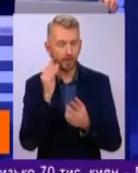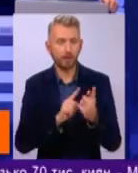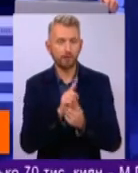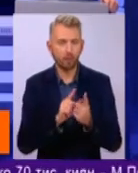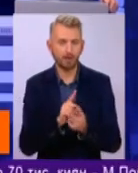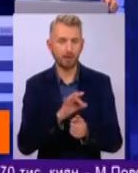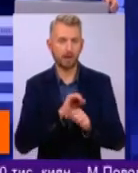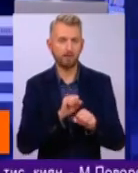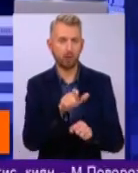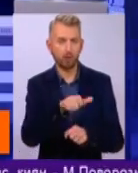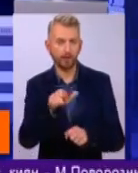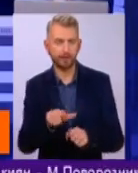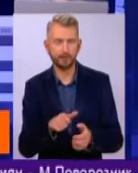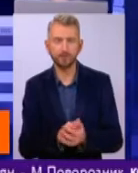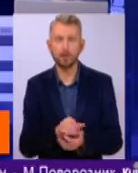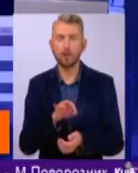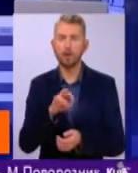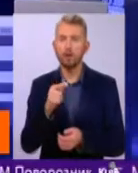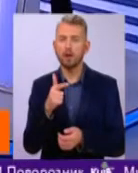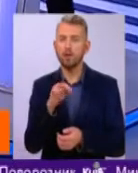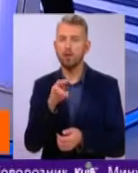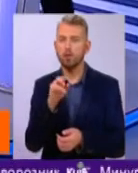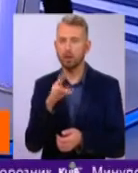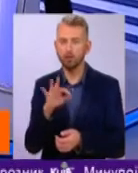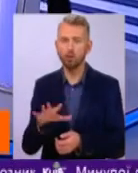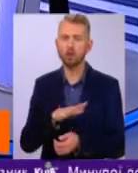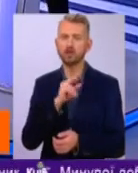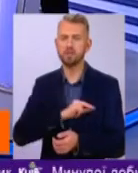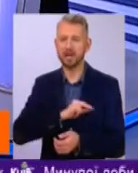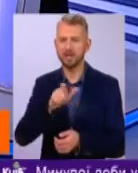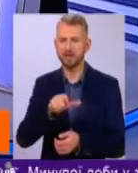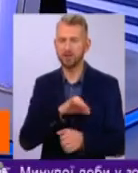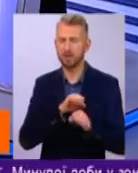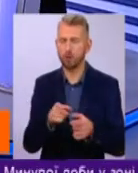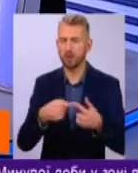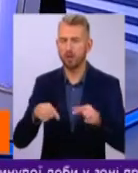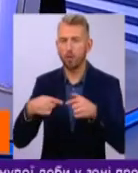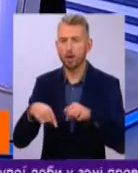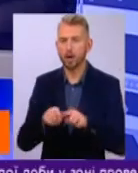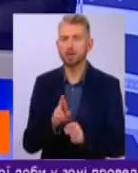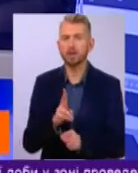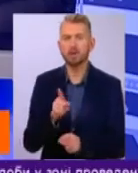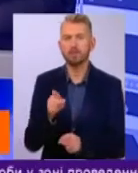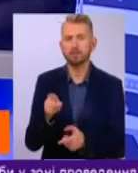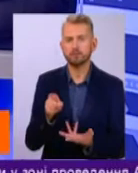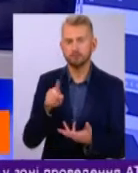правоохоронців. Олег Голубенко, колишній працівник правоохоронних органів, наскільки ви, знаючи, як